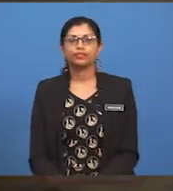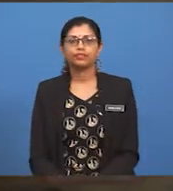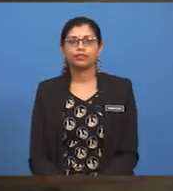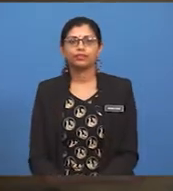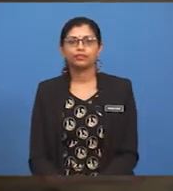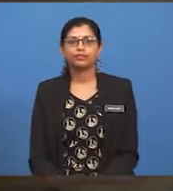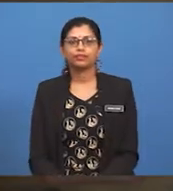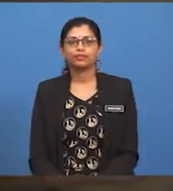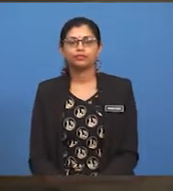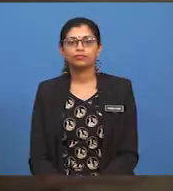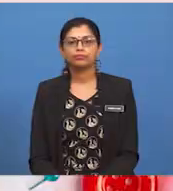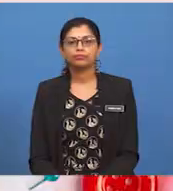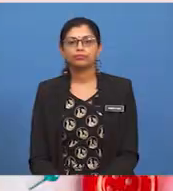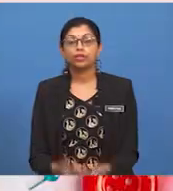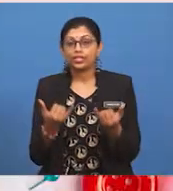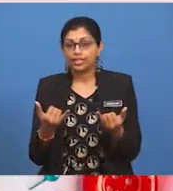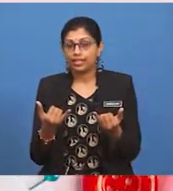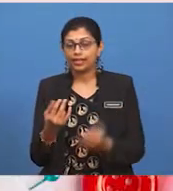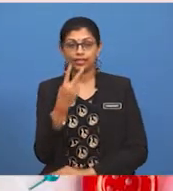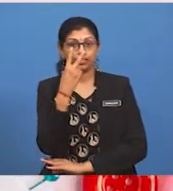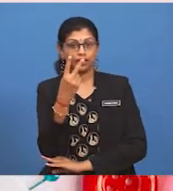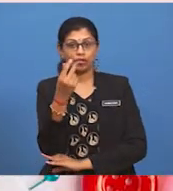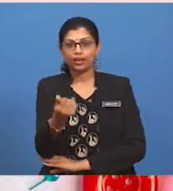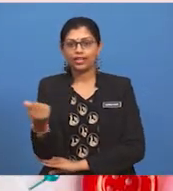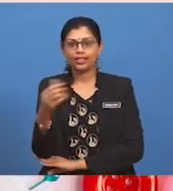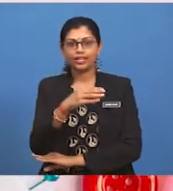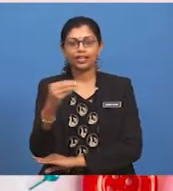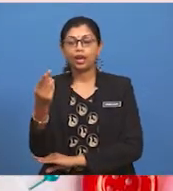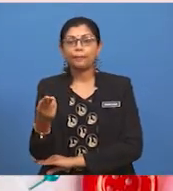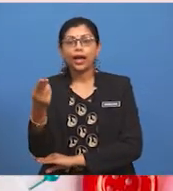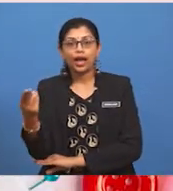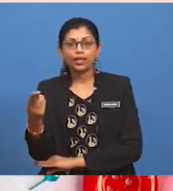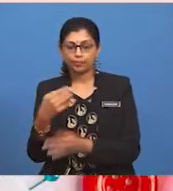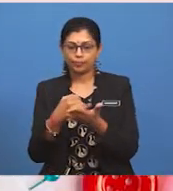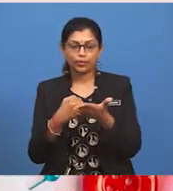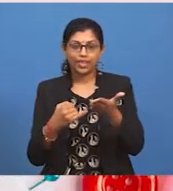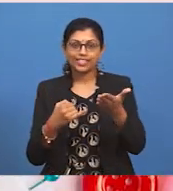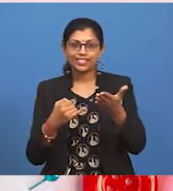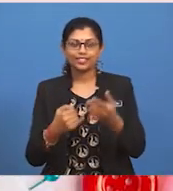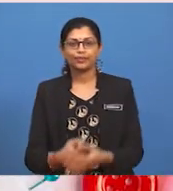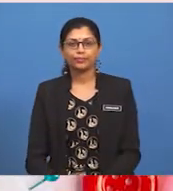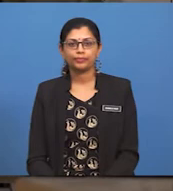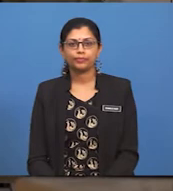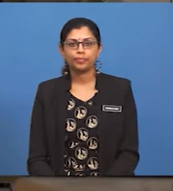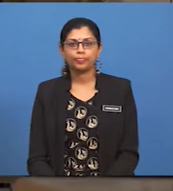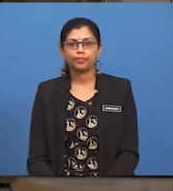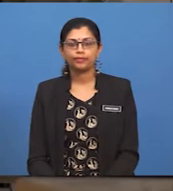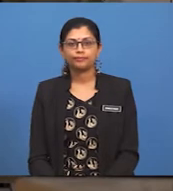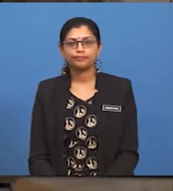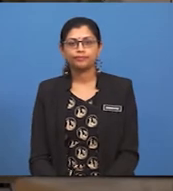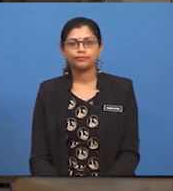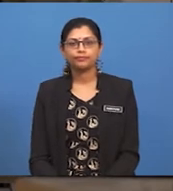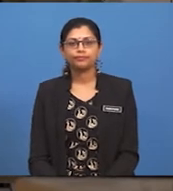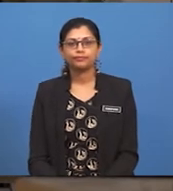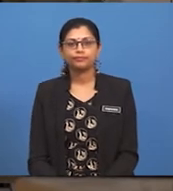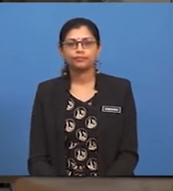Baiklah, kita beralih kepada peralatan dan bahan menjawab pola. Seperti kamu lihat di hadapan ini,